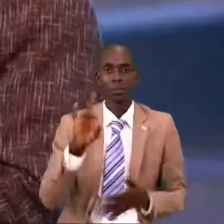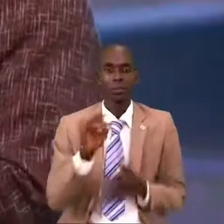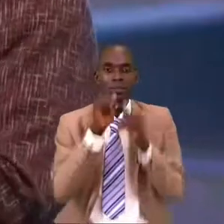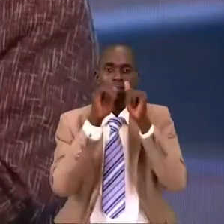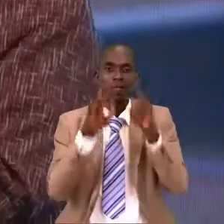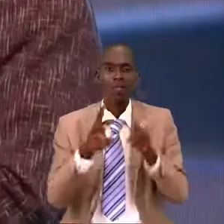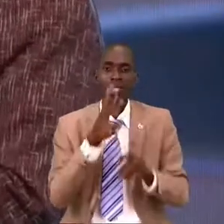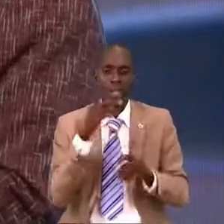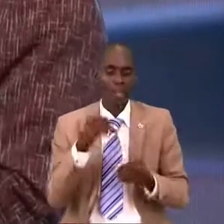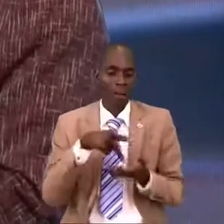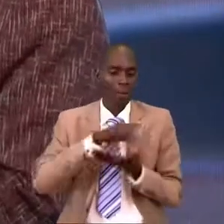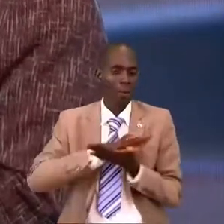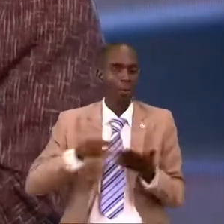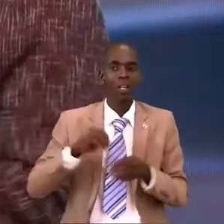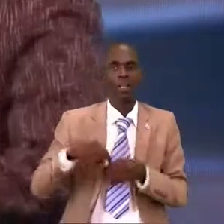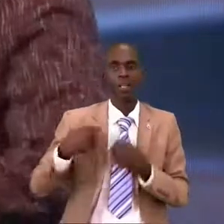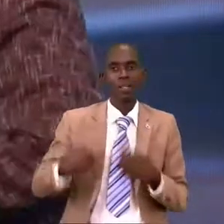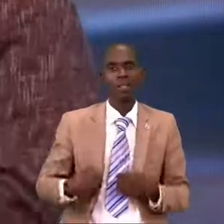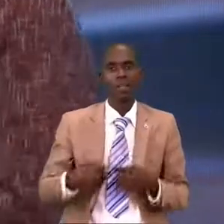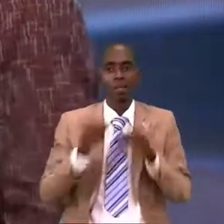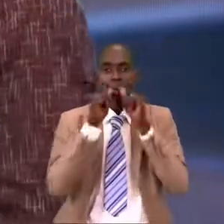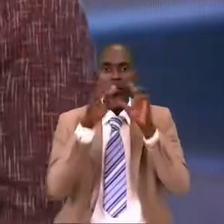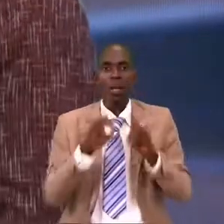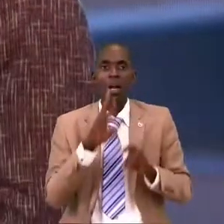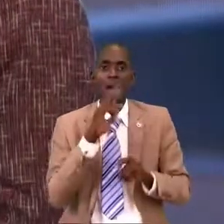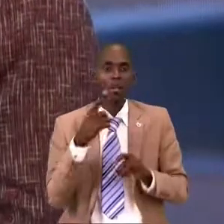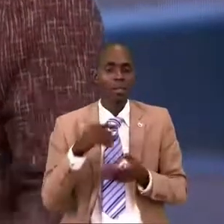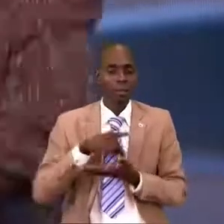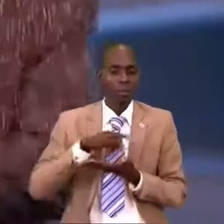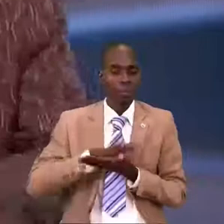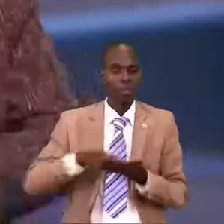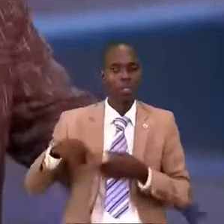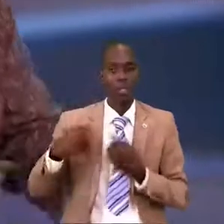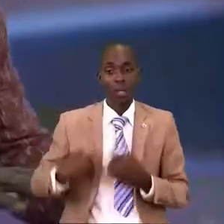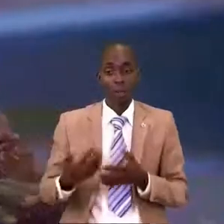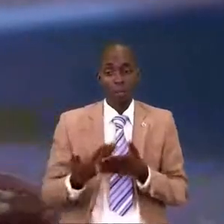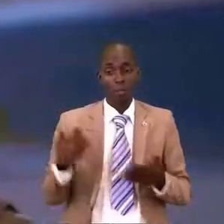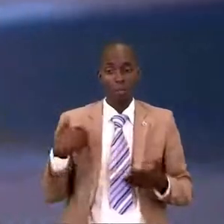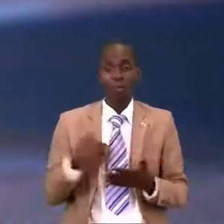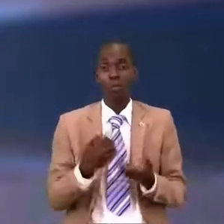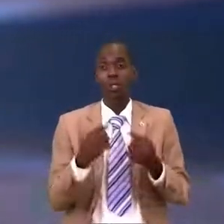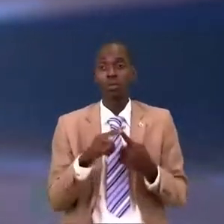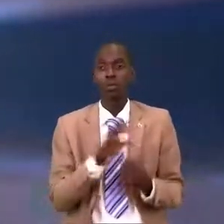Avant de venir à Christ, nous étions pollués dans nos cœurs. La pollution dans le cœur.